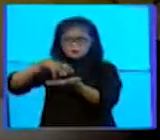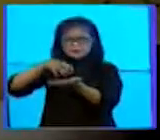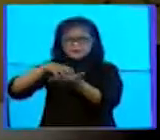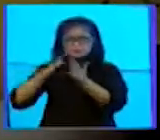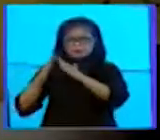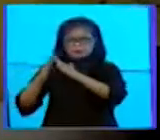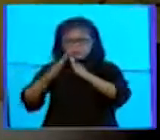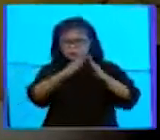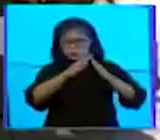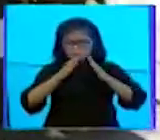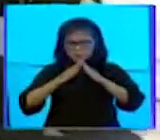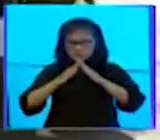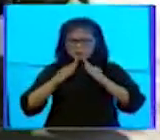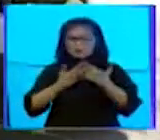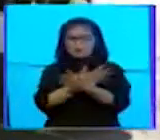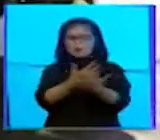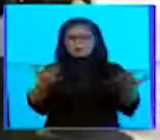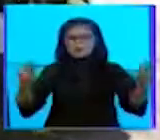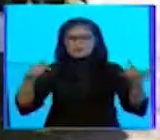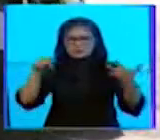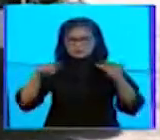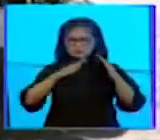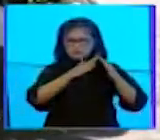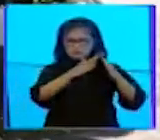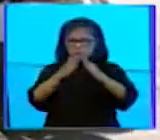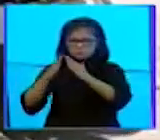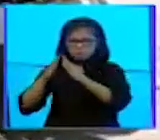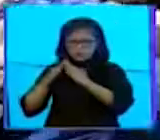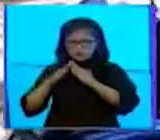masyarakat di perumahan kini di bawah kendali Satgas COVID-19 Kota